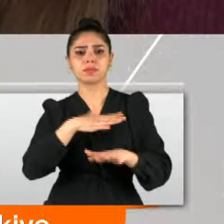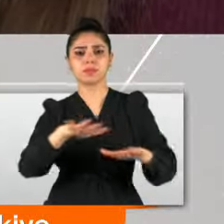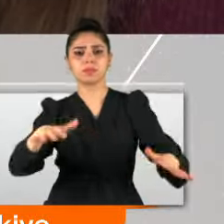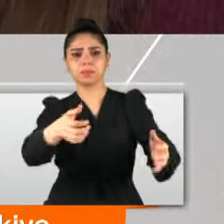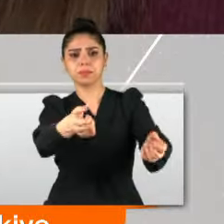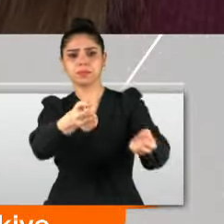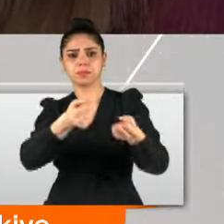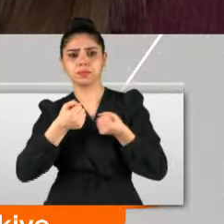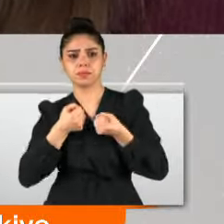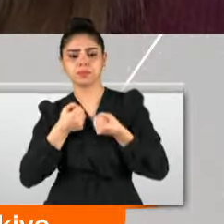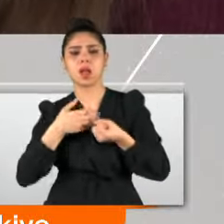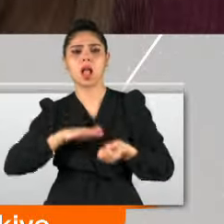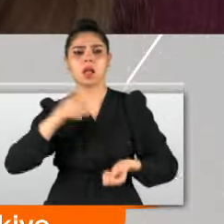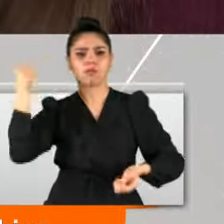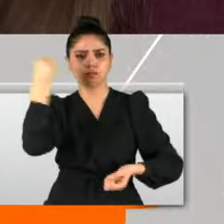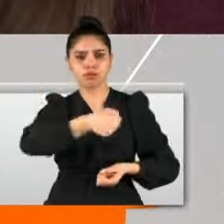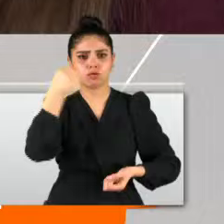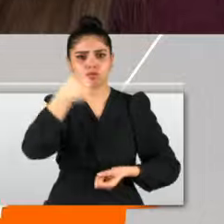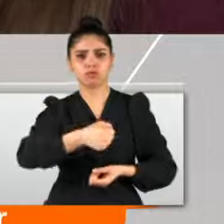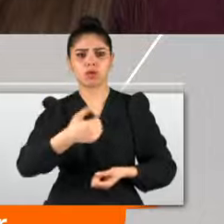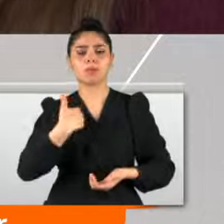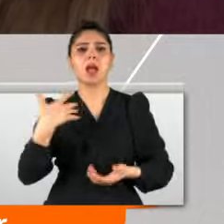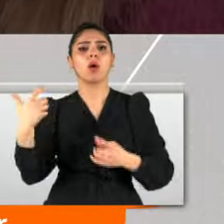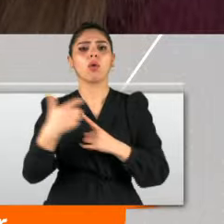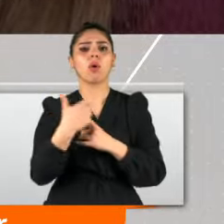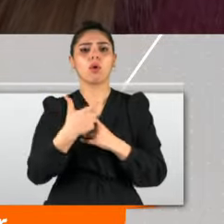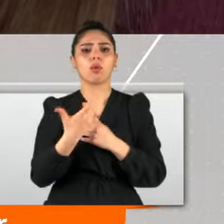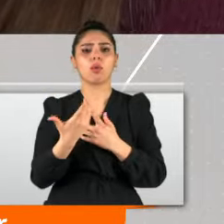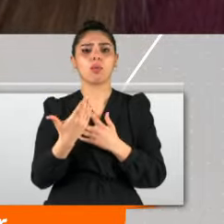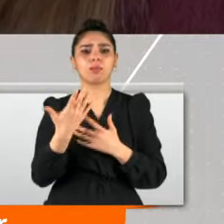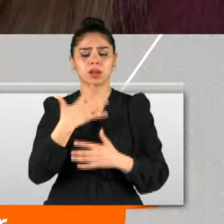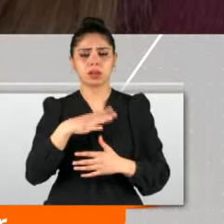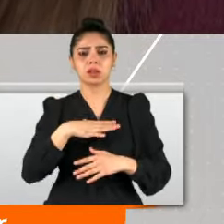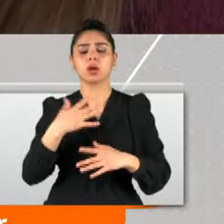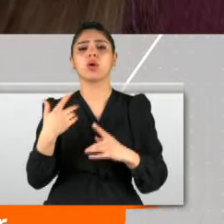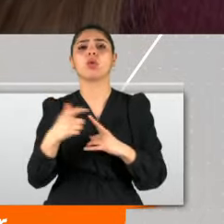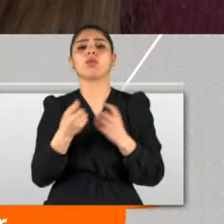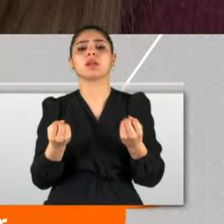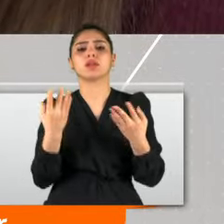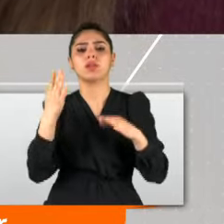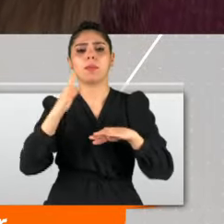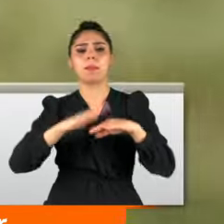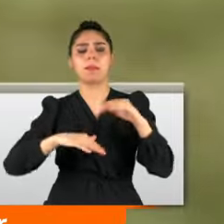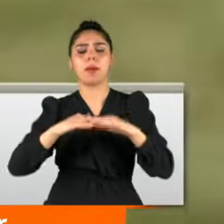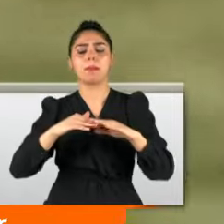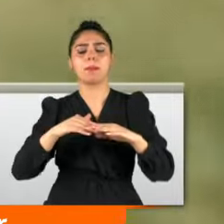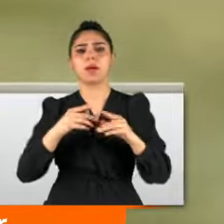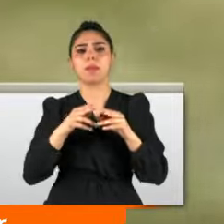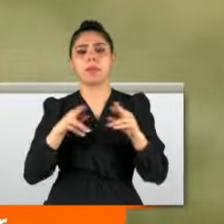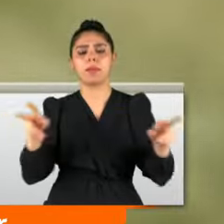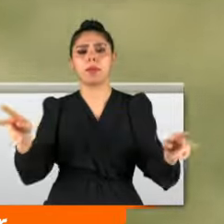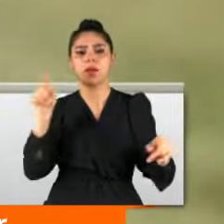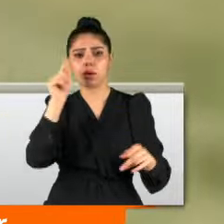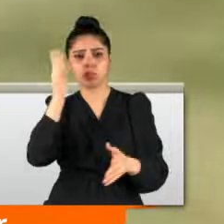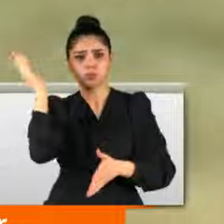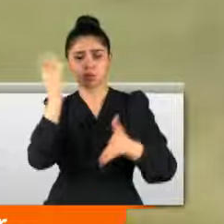sürüklemeye başladılar tekme attılar yumruk atlar kendimi koruyorum derken koruyamadım da zaten parmaklarım kırıldı Üstelik o